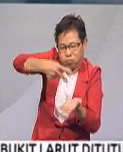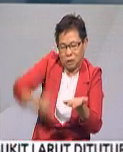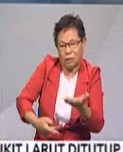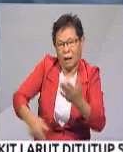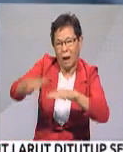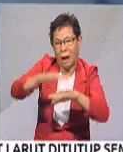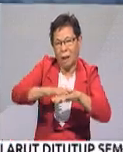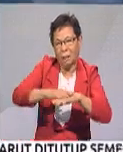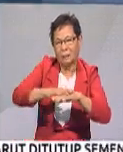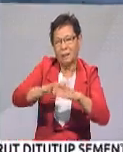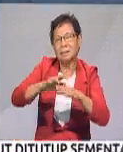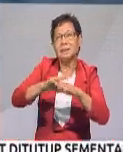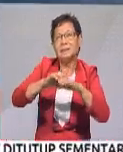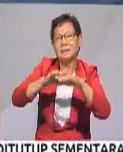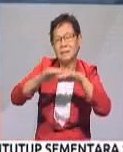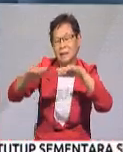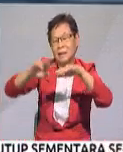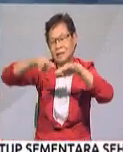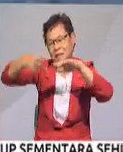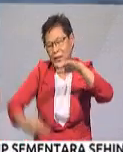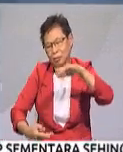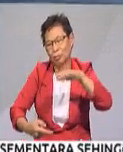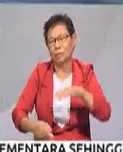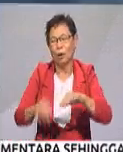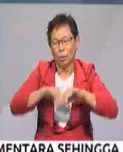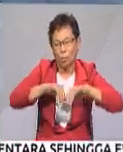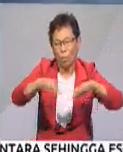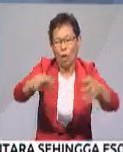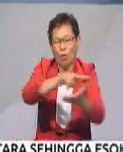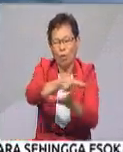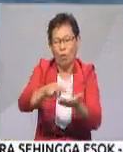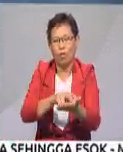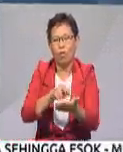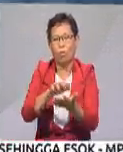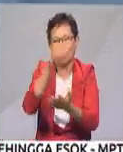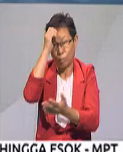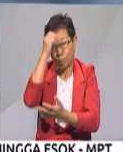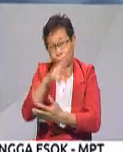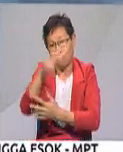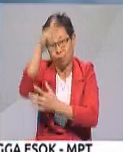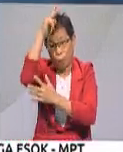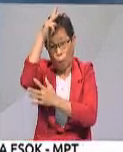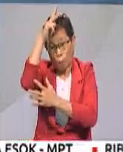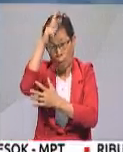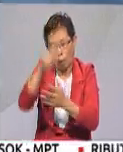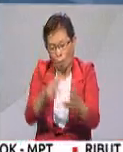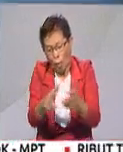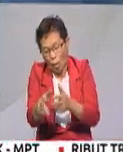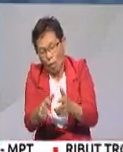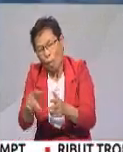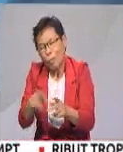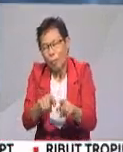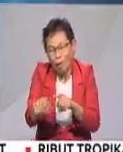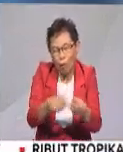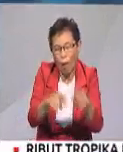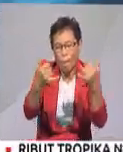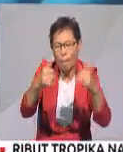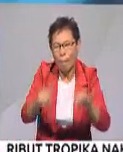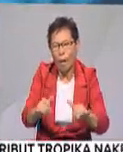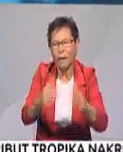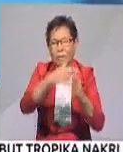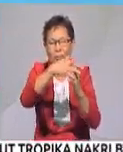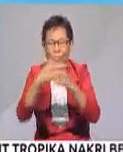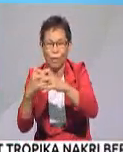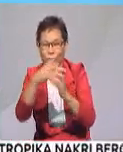atas siling. Baru-baru ini tular video seekor paus beluga berlumba bermain rugby bersama peminat rugby